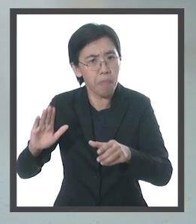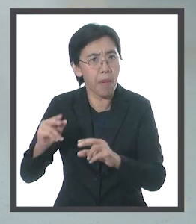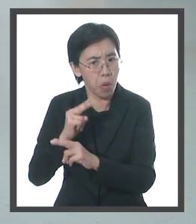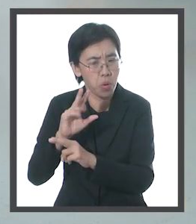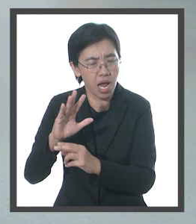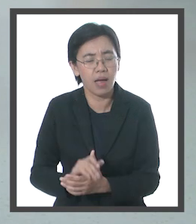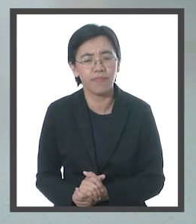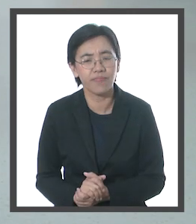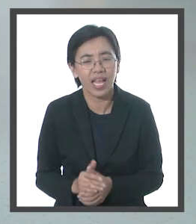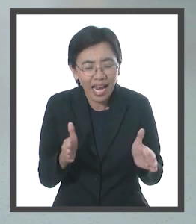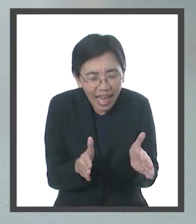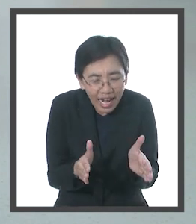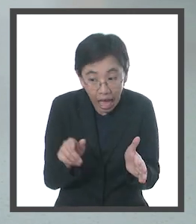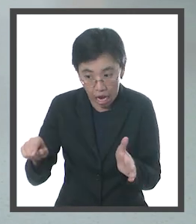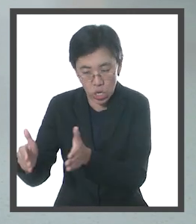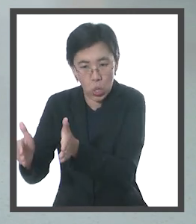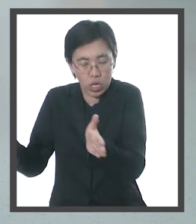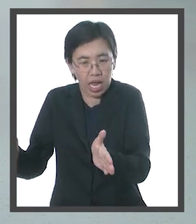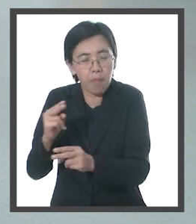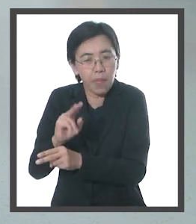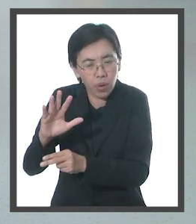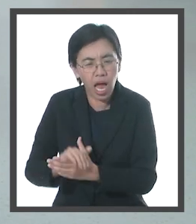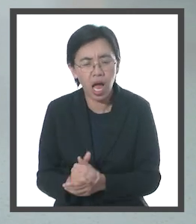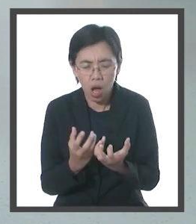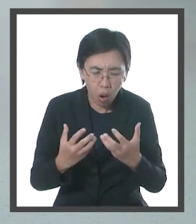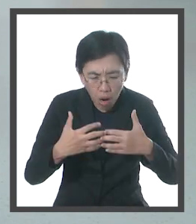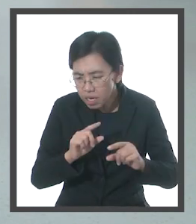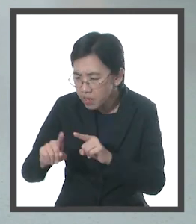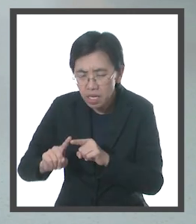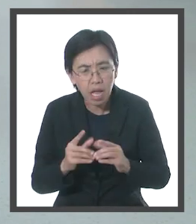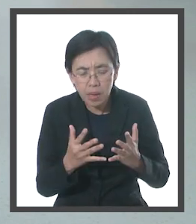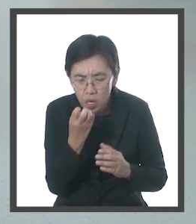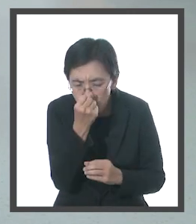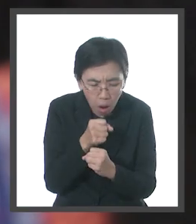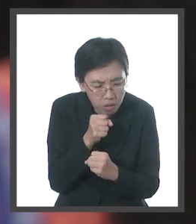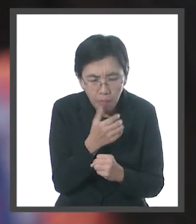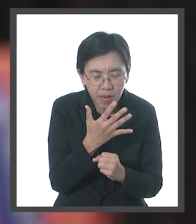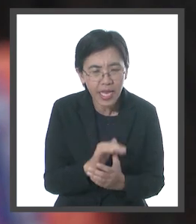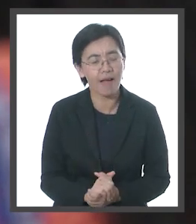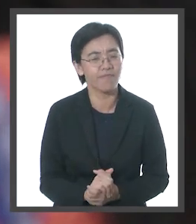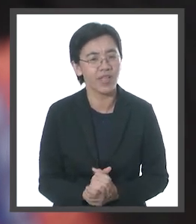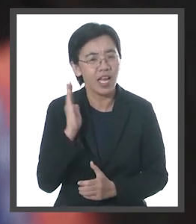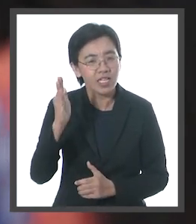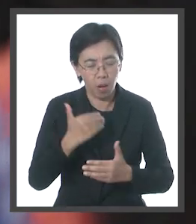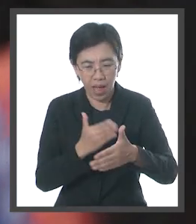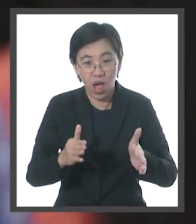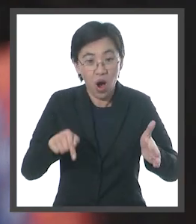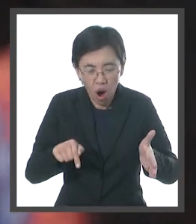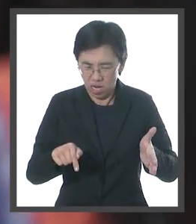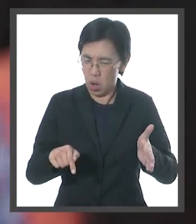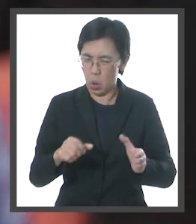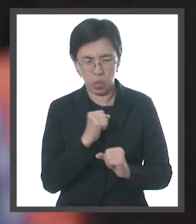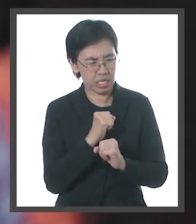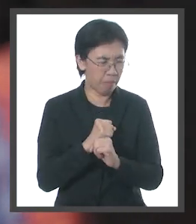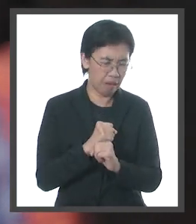ราะตรงนี้มันก็จะชักเริ่มเล็กเพราะเราไม่มีเครื่องมือเครื่องจักรใหญ่ๆที่จะใช้ทดลองได้เราจะ mock up ห้องมาทั้งห้องก็ยากใน